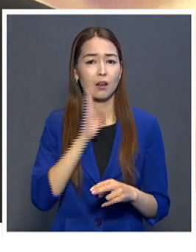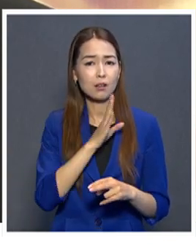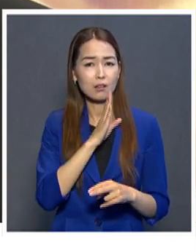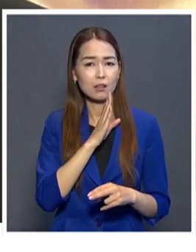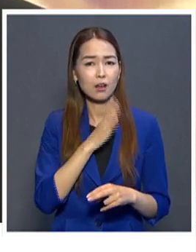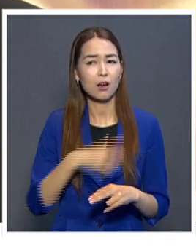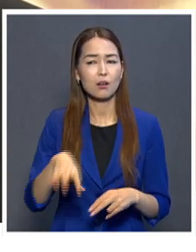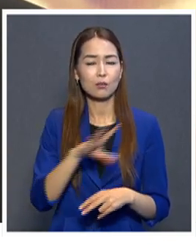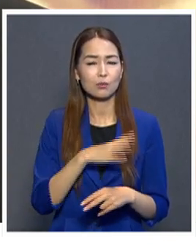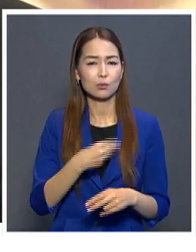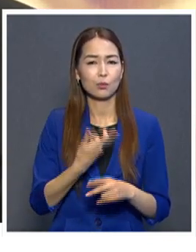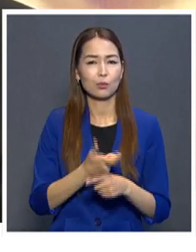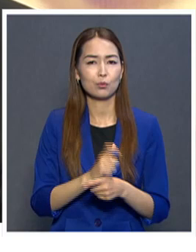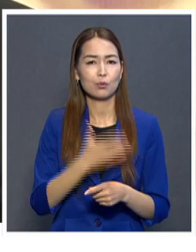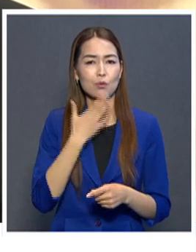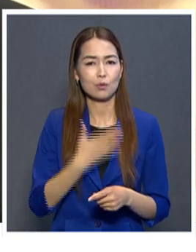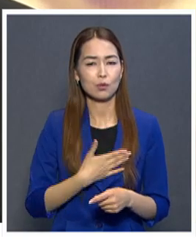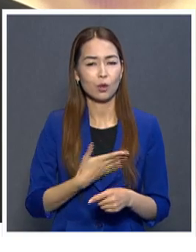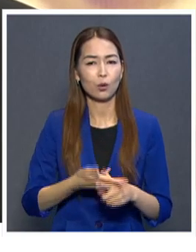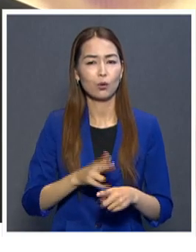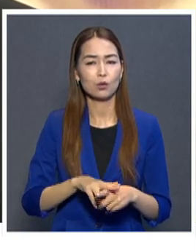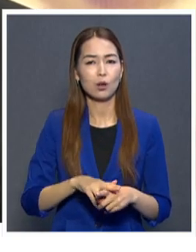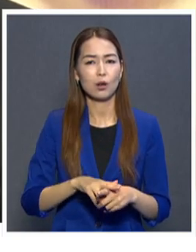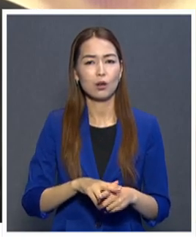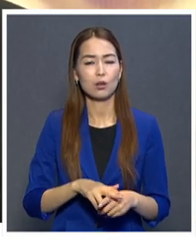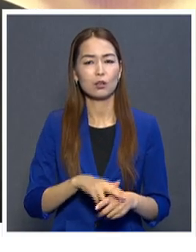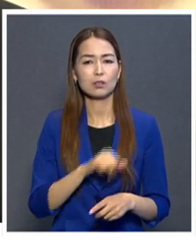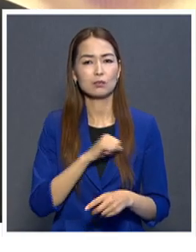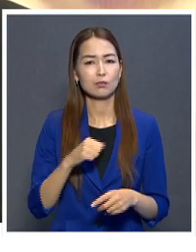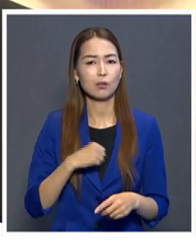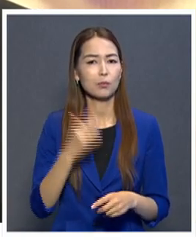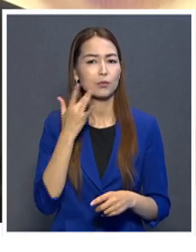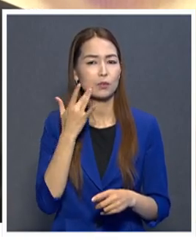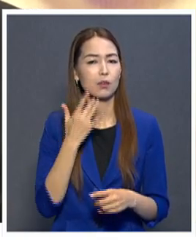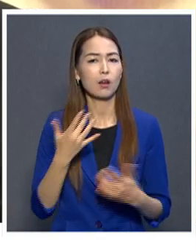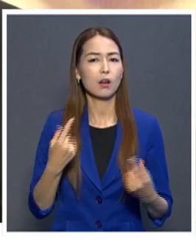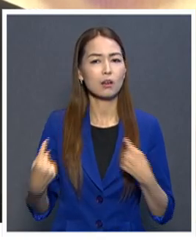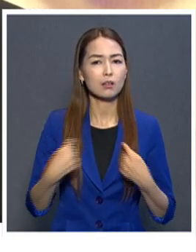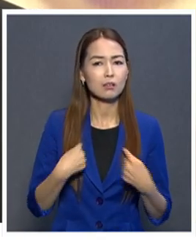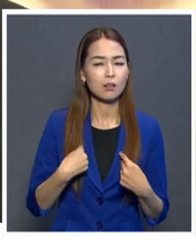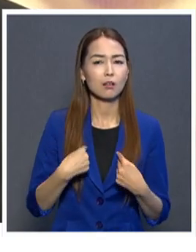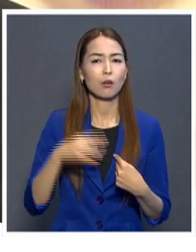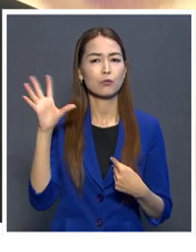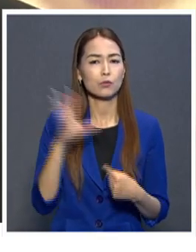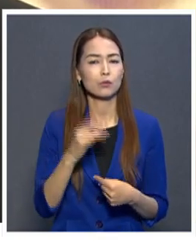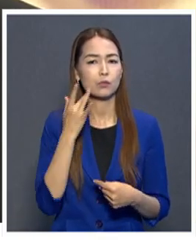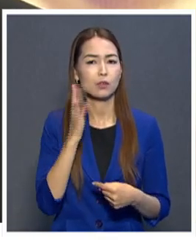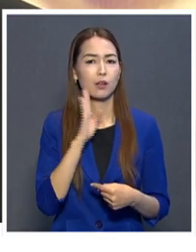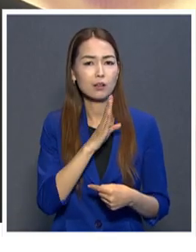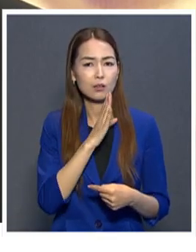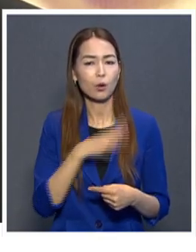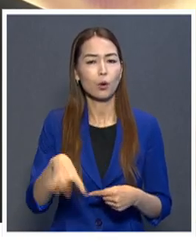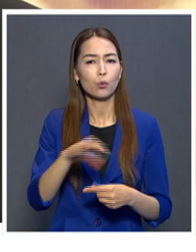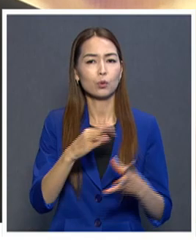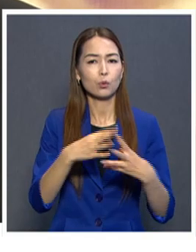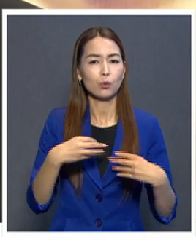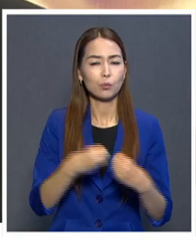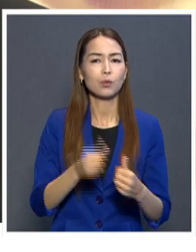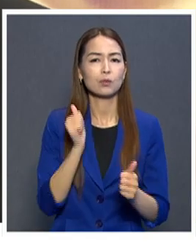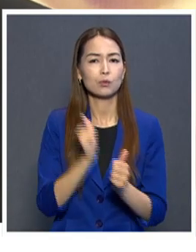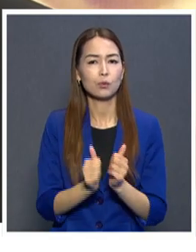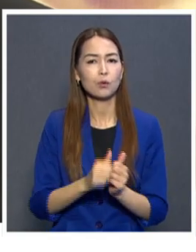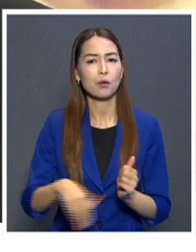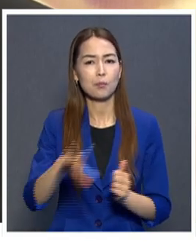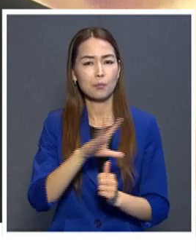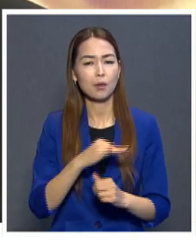жақсы білетін, мысалы, жетім көрсе де, жесір көрсе де, қиналып атқан қазақтың отбасы болса да соның бәріне қол